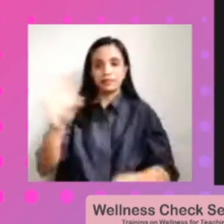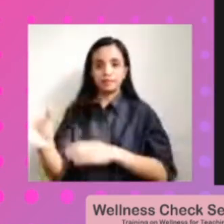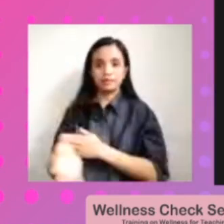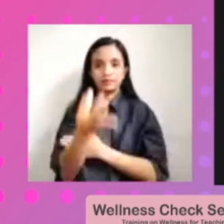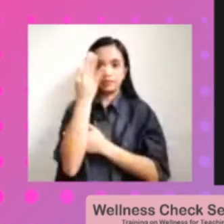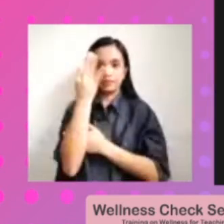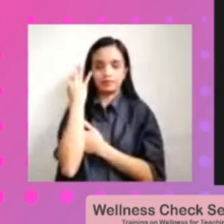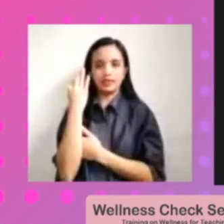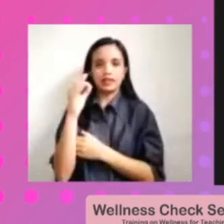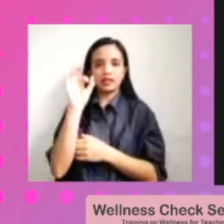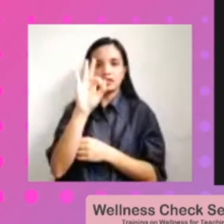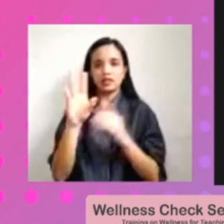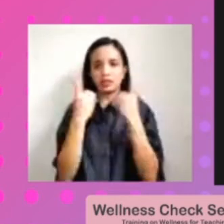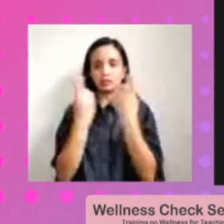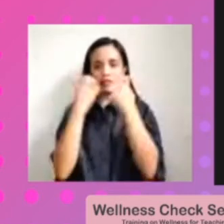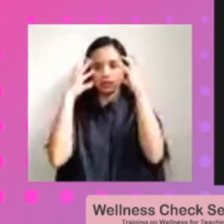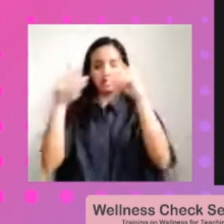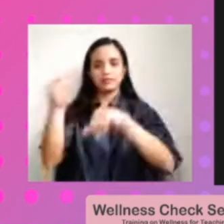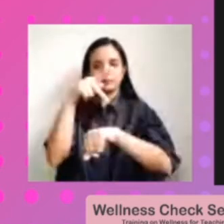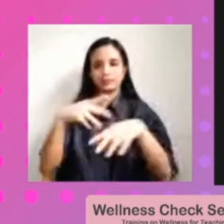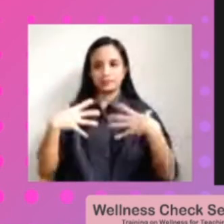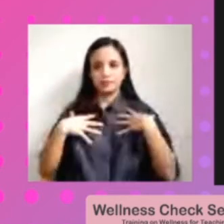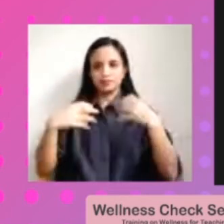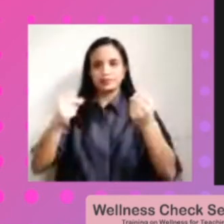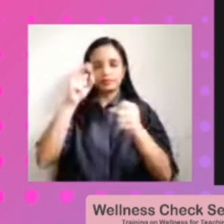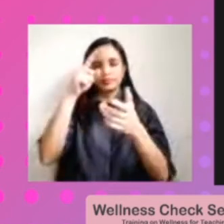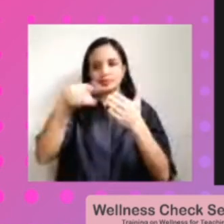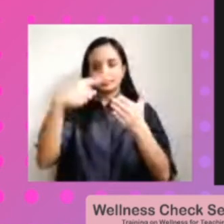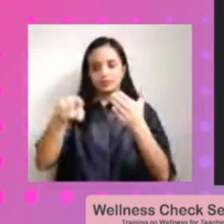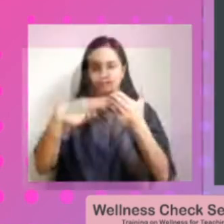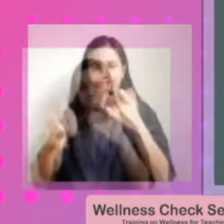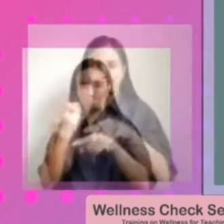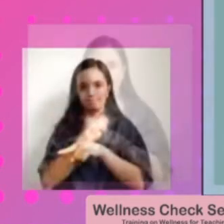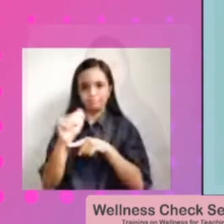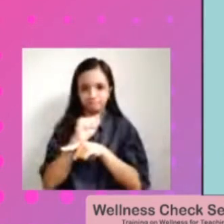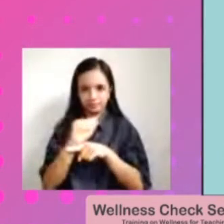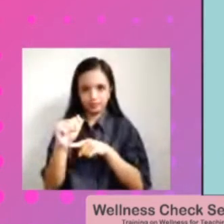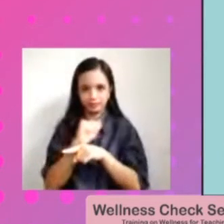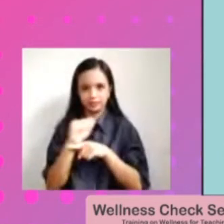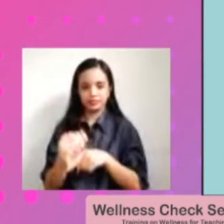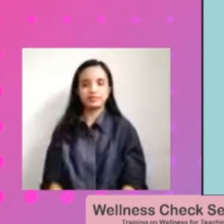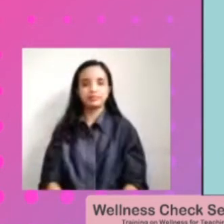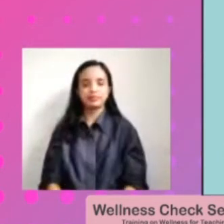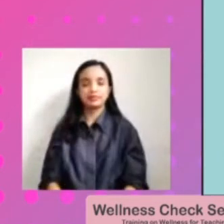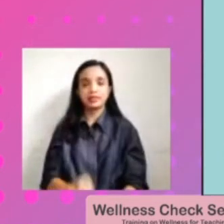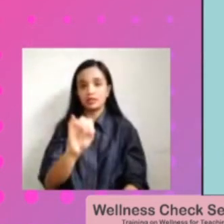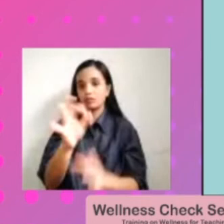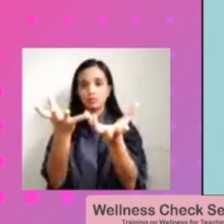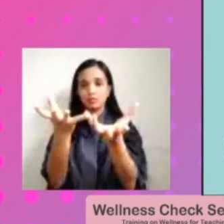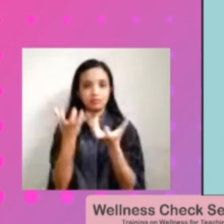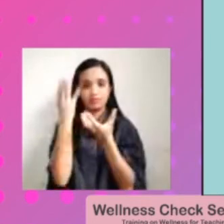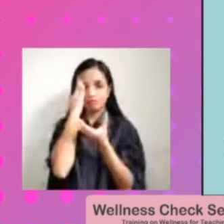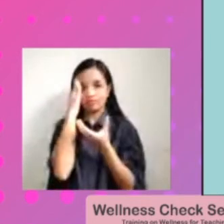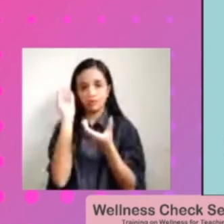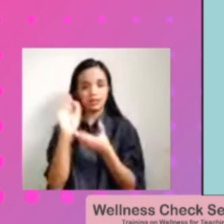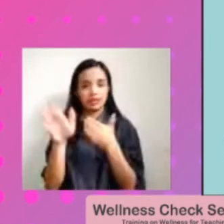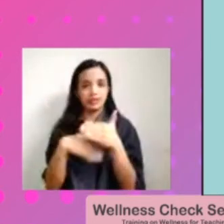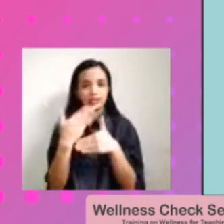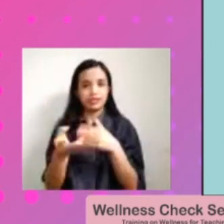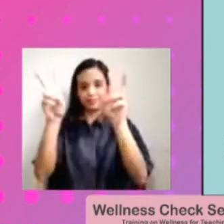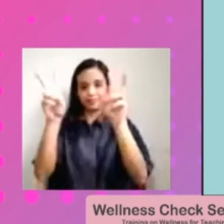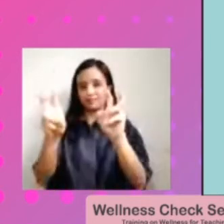I always say this, in the midst of all that's happening, we have to realize and